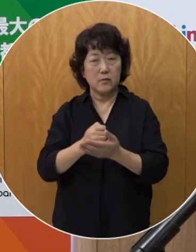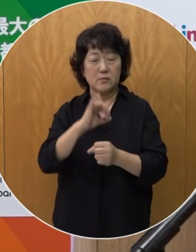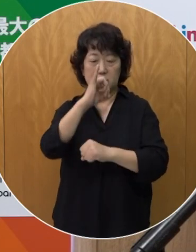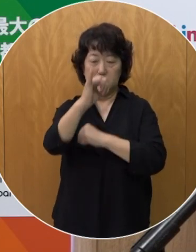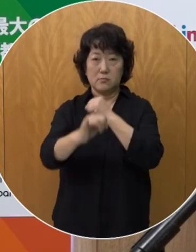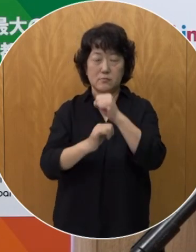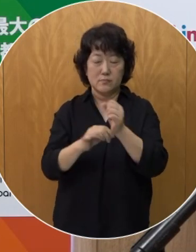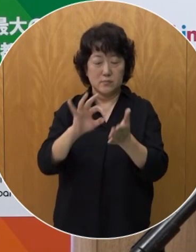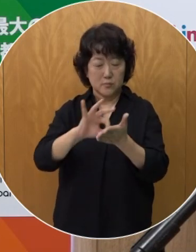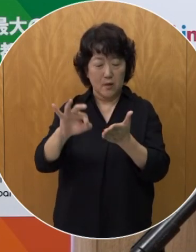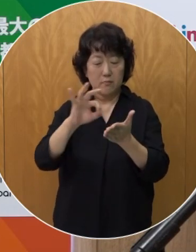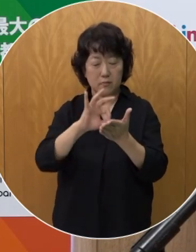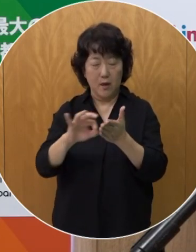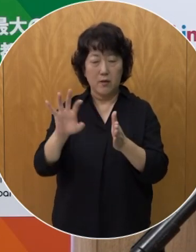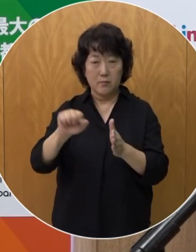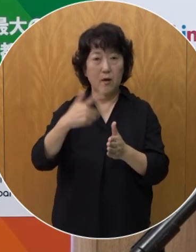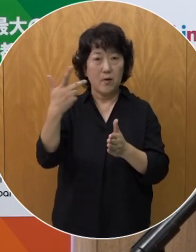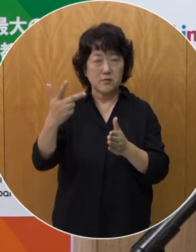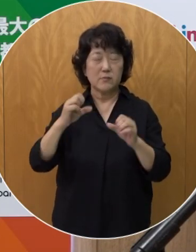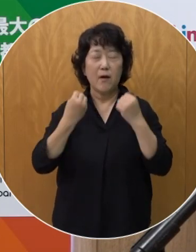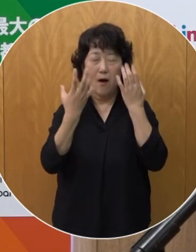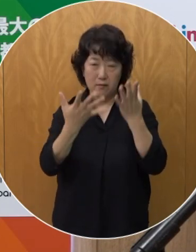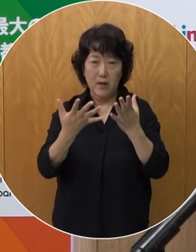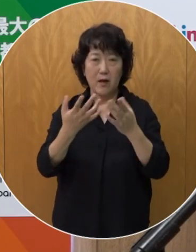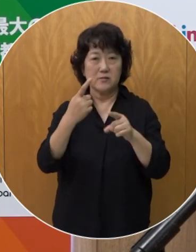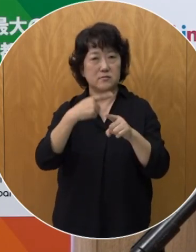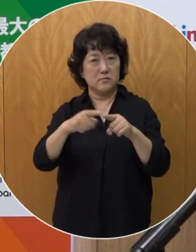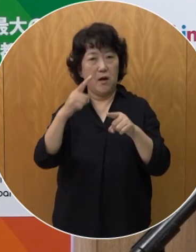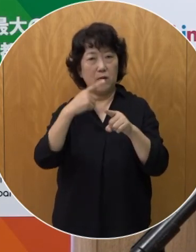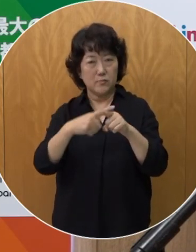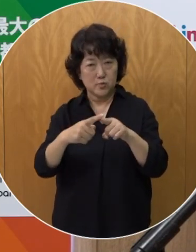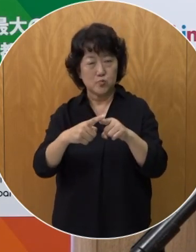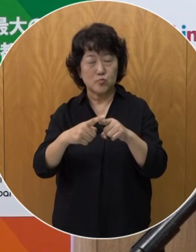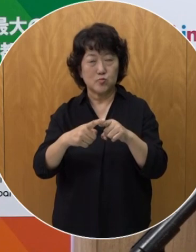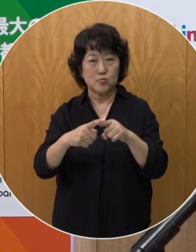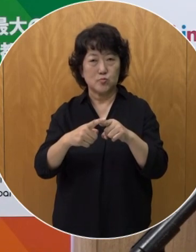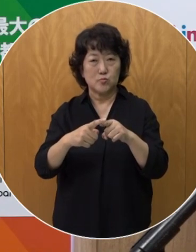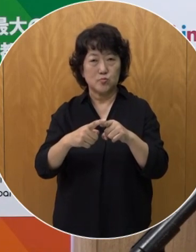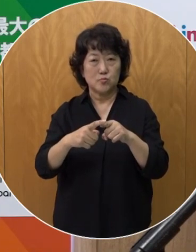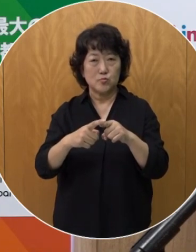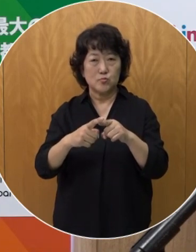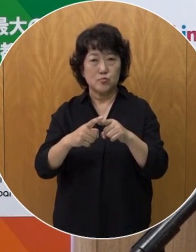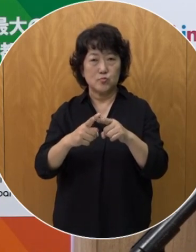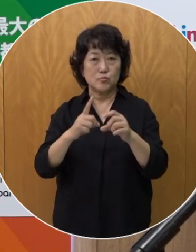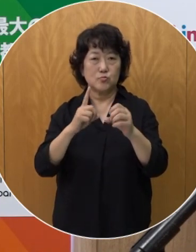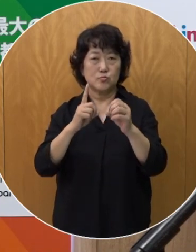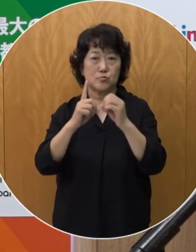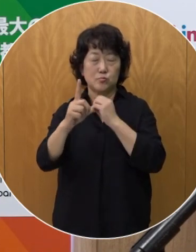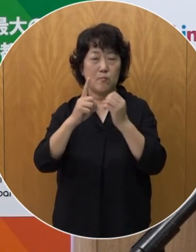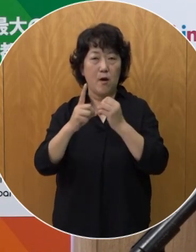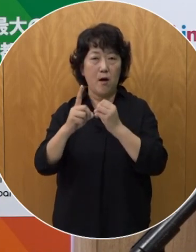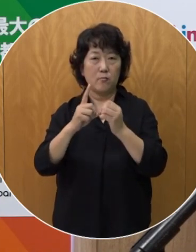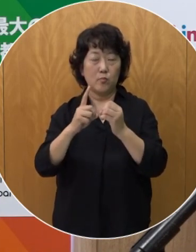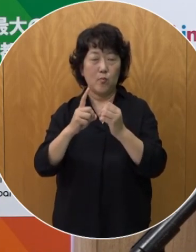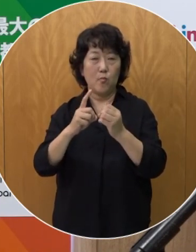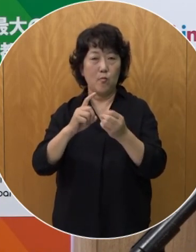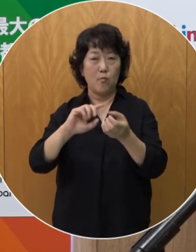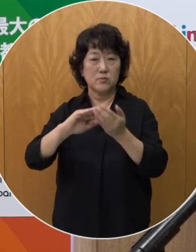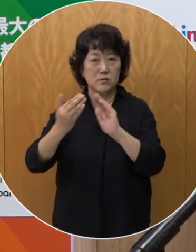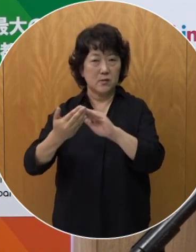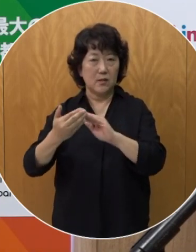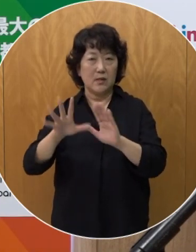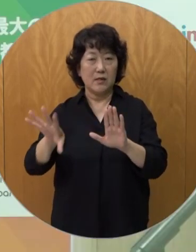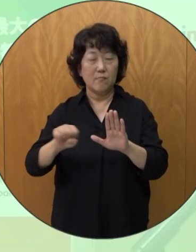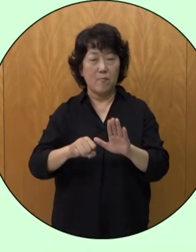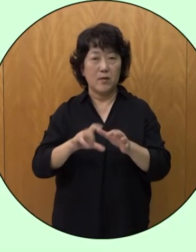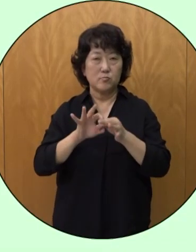ネットを活用した今治市の新しいサービスなど、スマートシティ今治の推進についてもご紹介をさせていただ